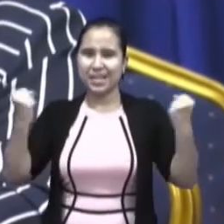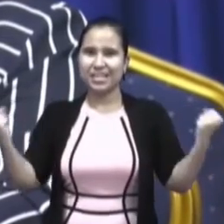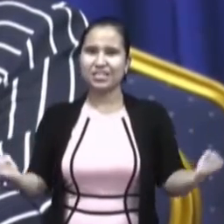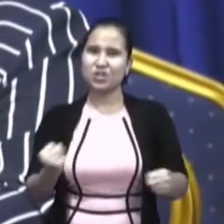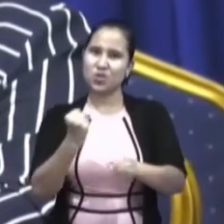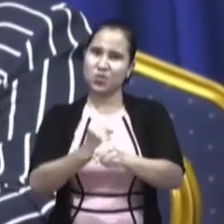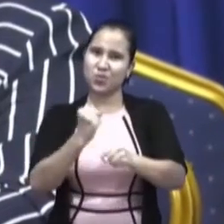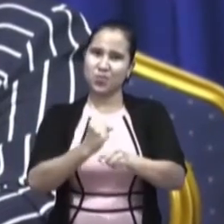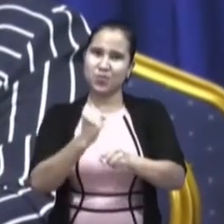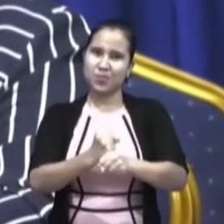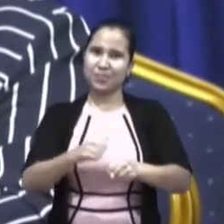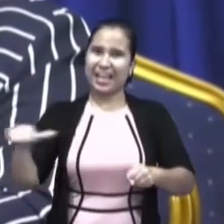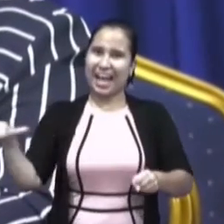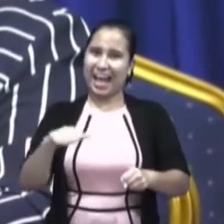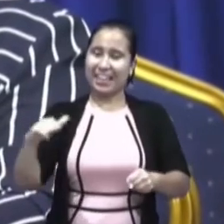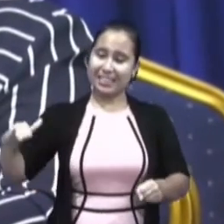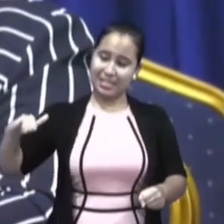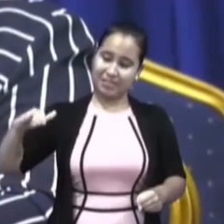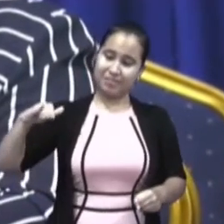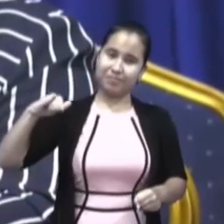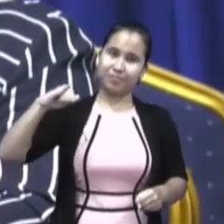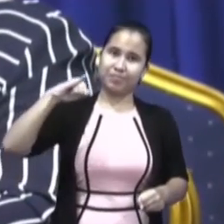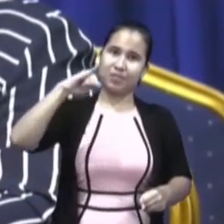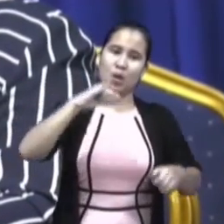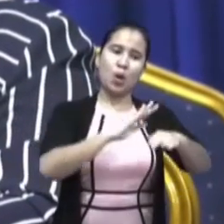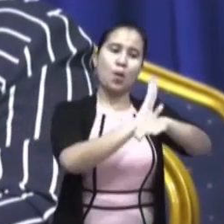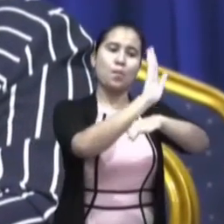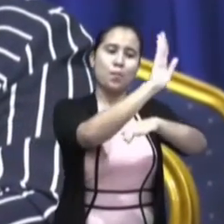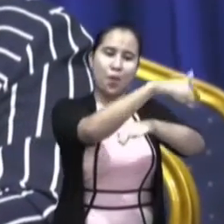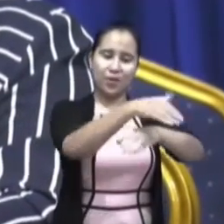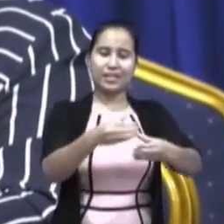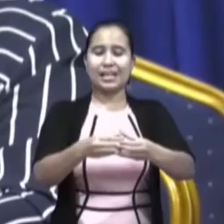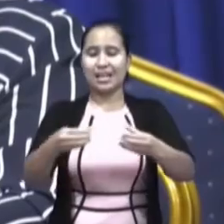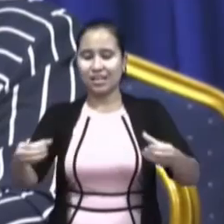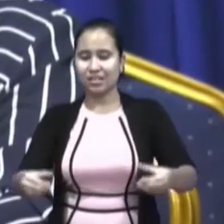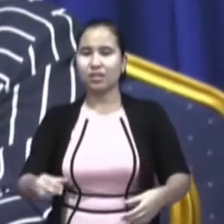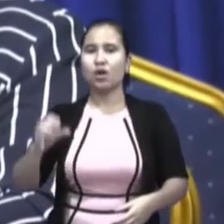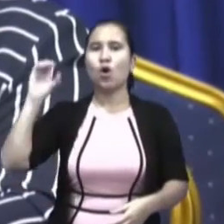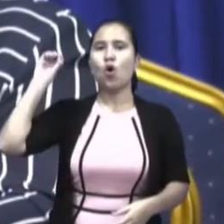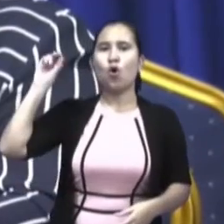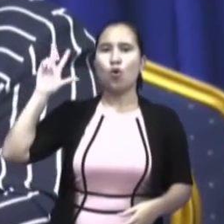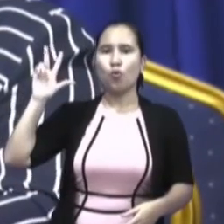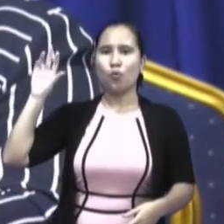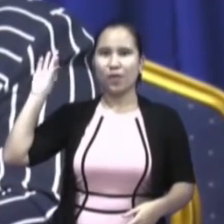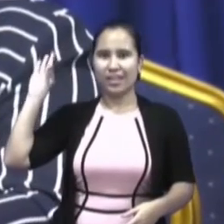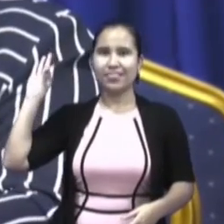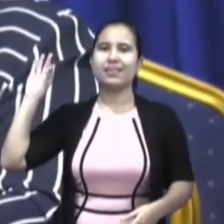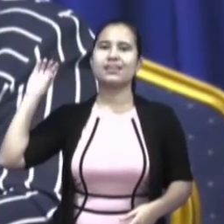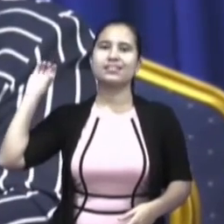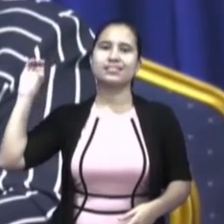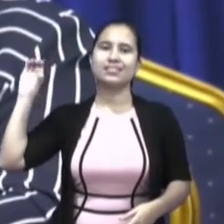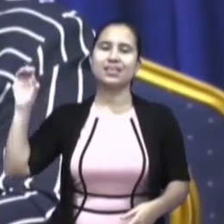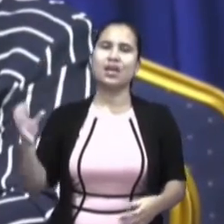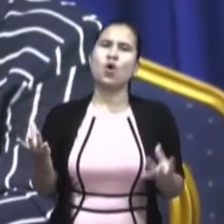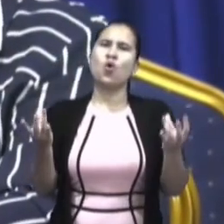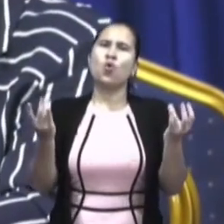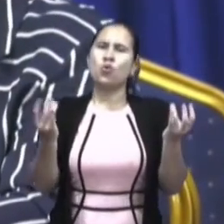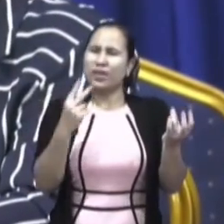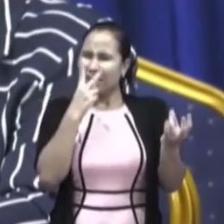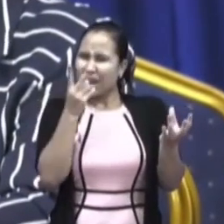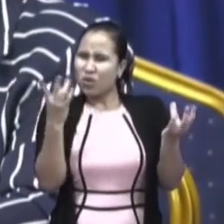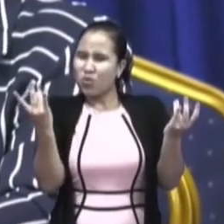met andere airlines, met de buitenlandse zaken, OWTC, om te kijken hoe wij de